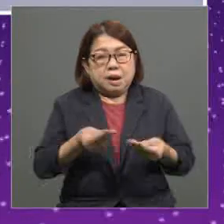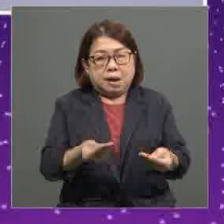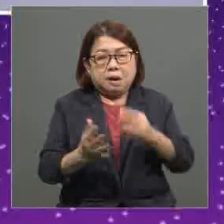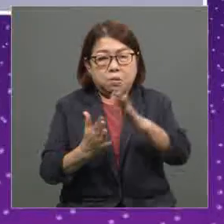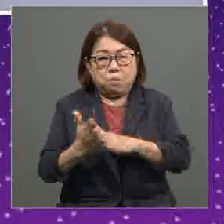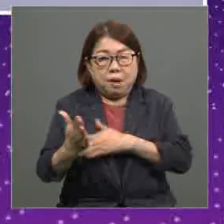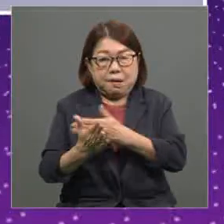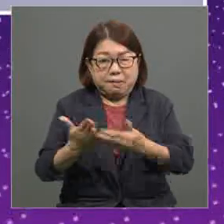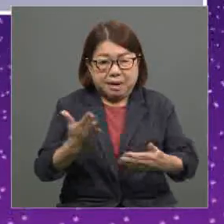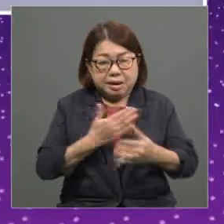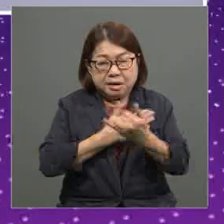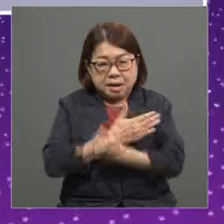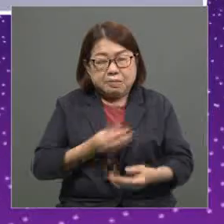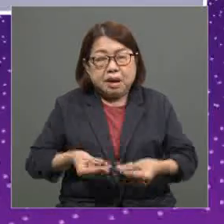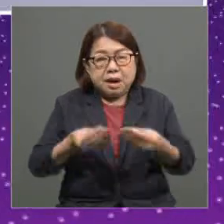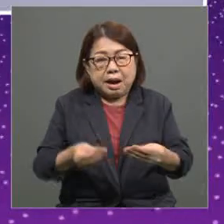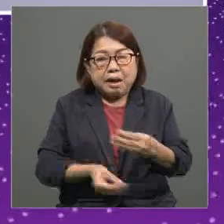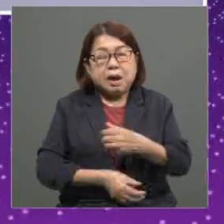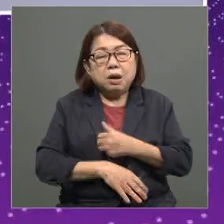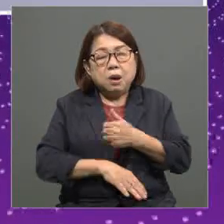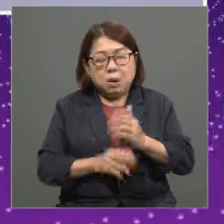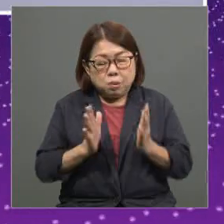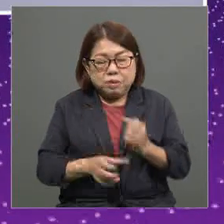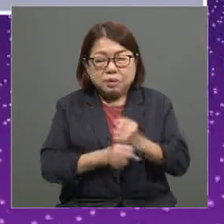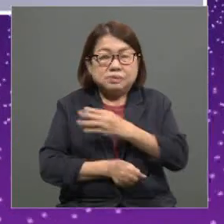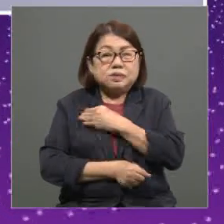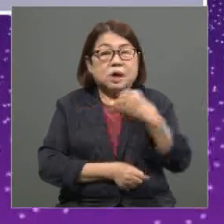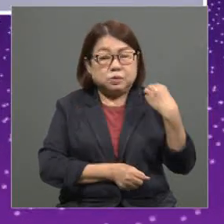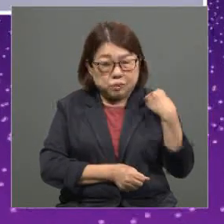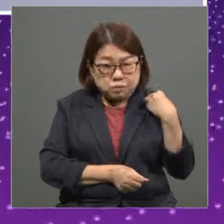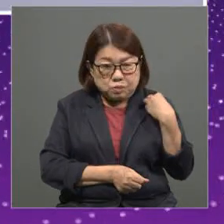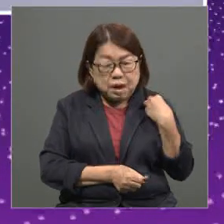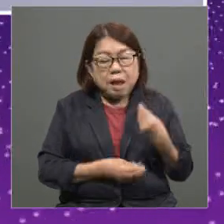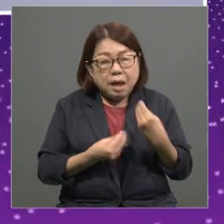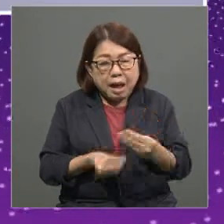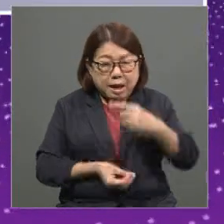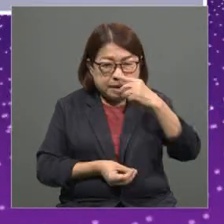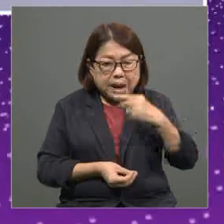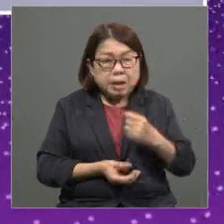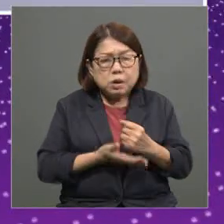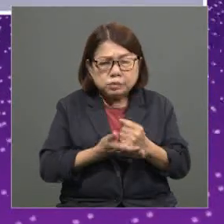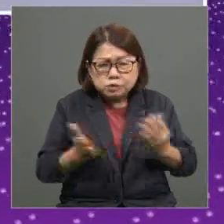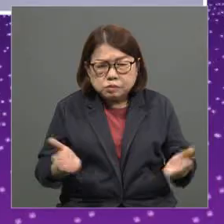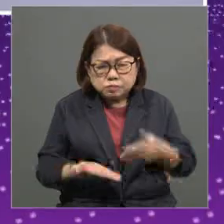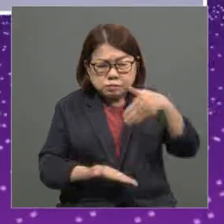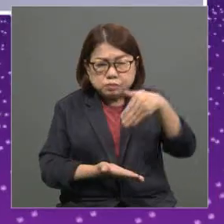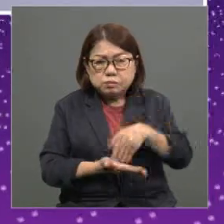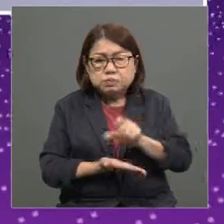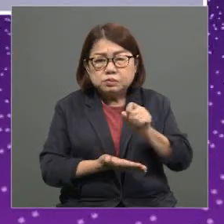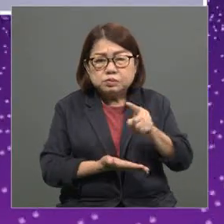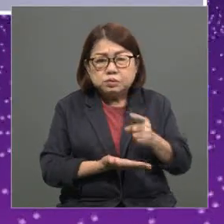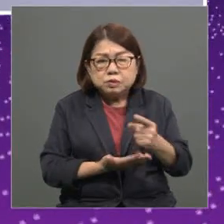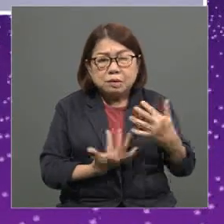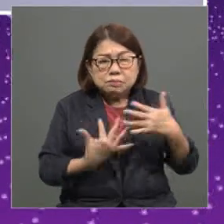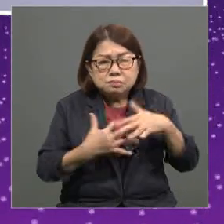ายต่างประเทศให้กับทูตเอเชียใต้นะครับเพื่อที่จะผลักดันให้ประเทศไทยเนี่ยกลายมาเป็นศูนย์กลางในการเชื่อมตลาดของโลกฝั่งตะวันตกและ